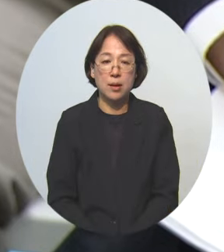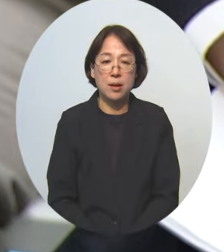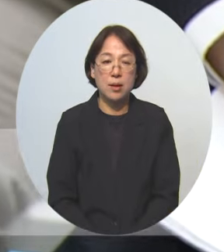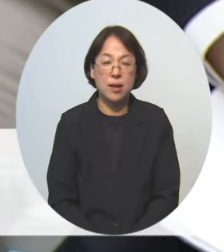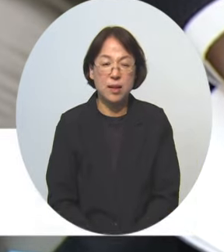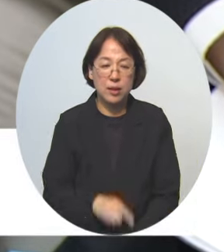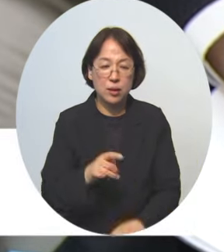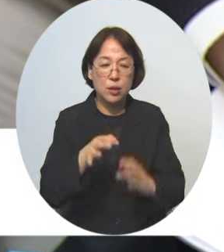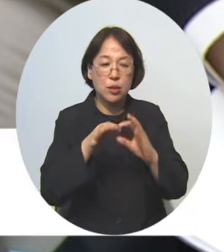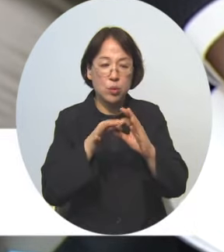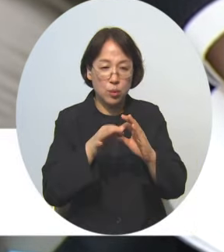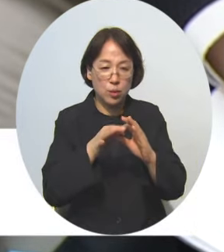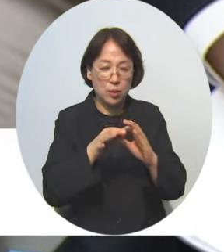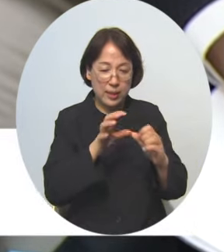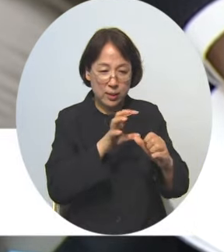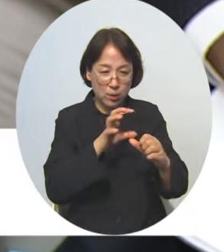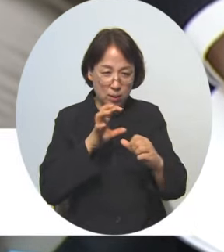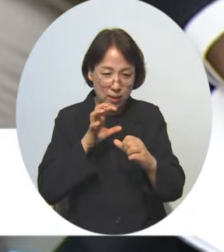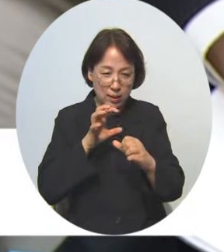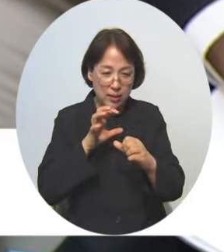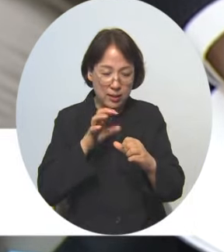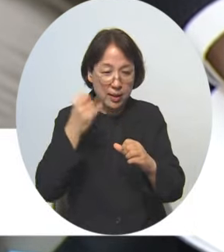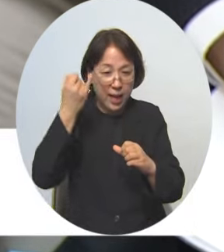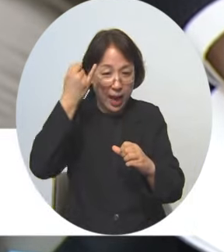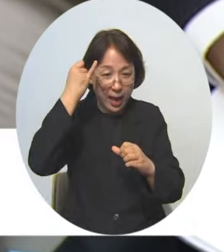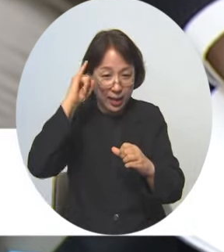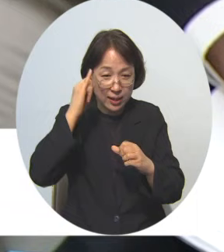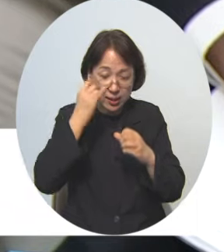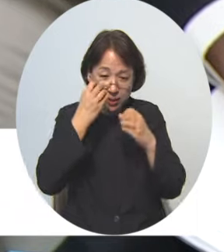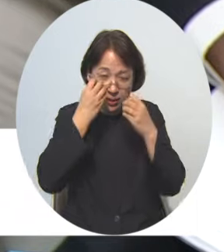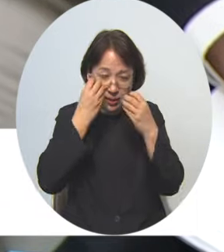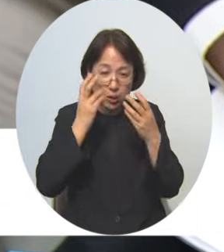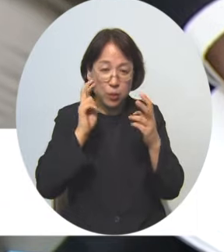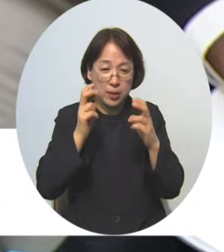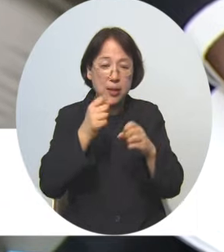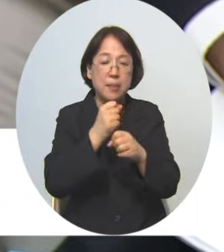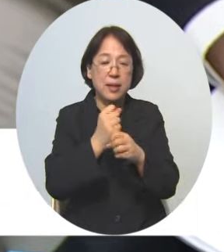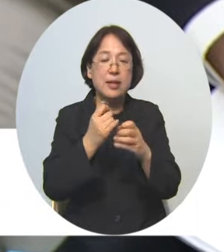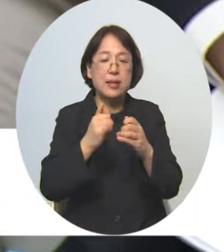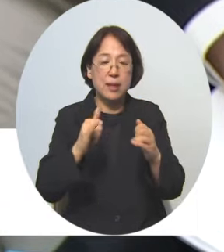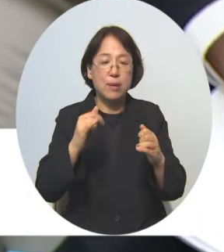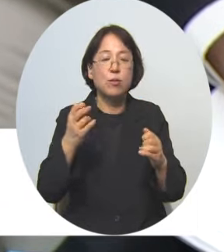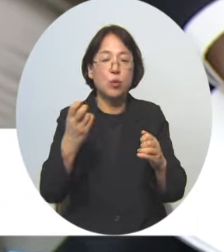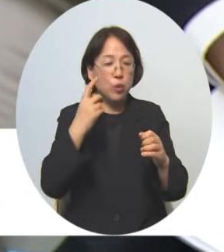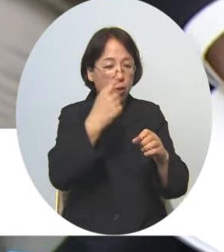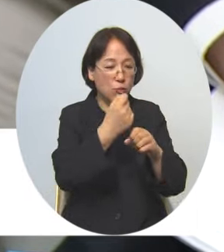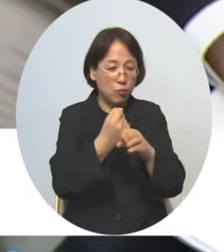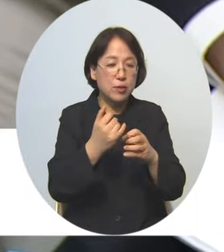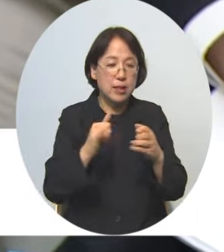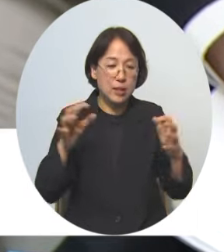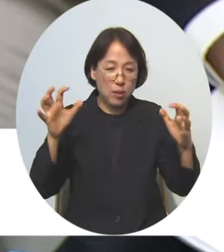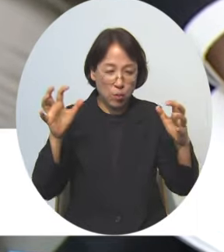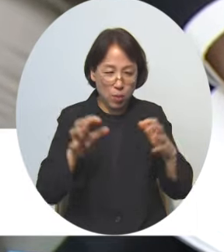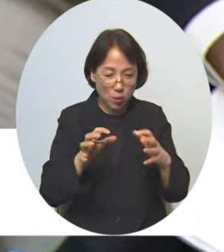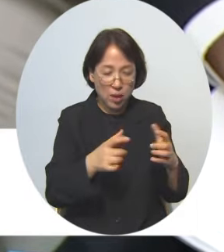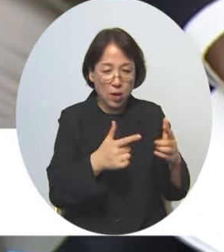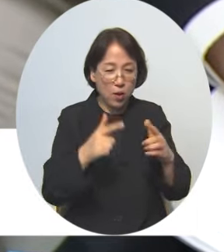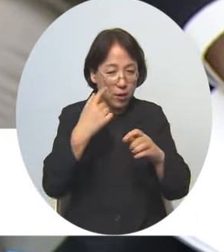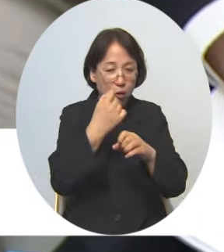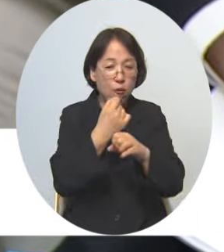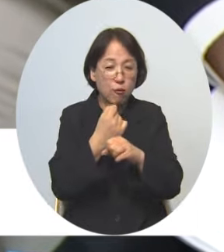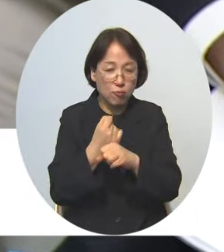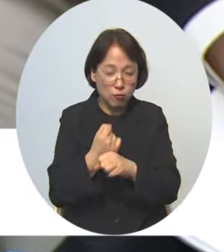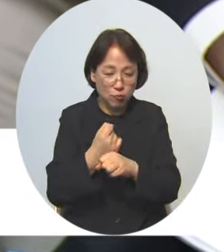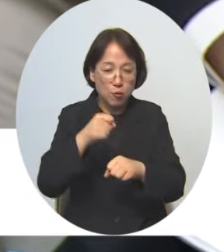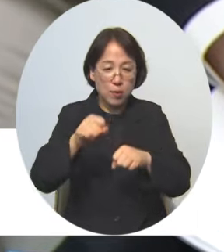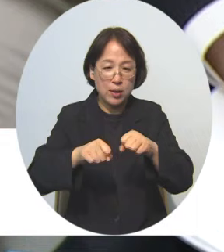이를 통해 가지고 창업자뿐만 아니라 투자자 그리고 연구자들이 창의적으로 모여서 여러 가지 활동을 하게 됨으로써